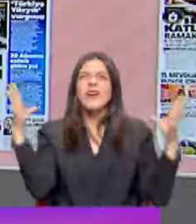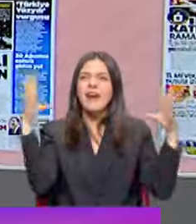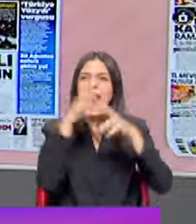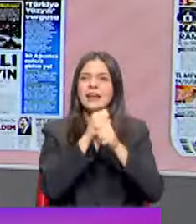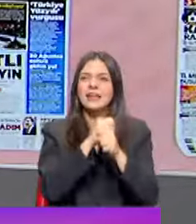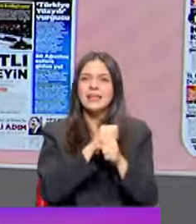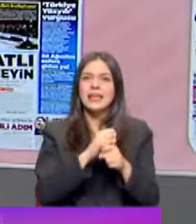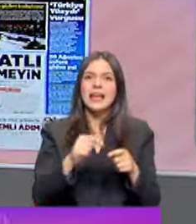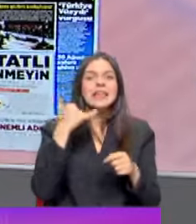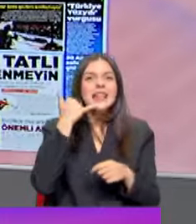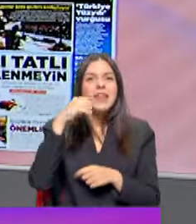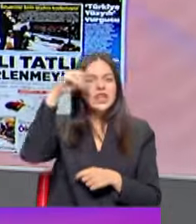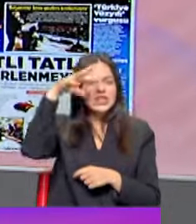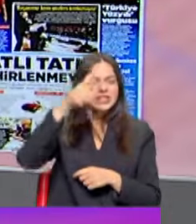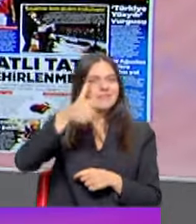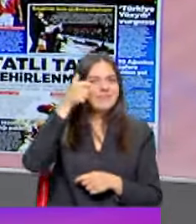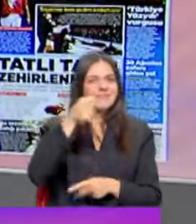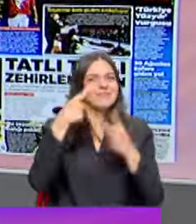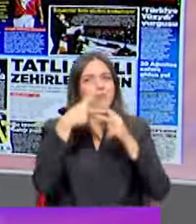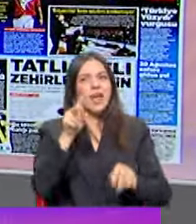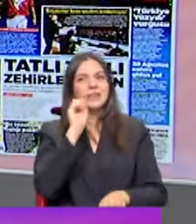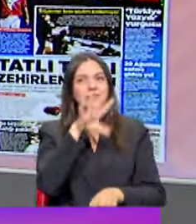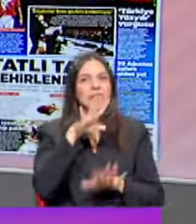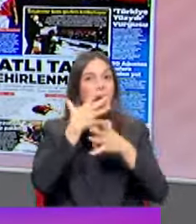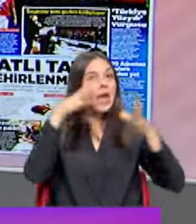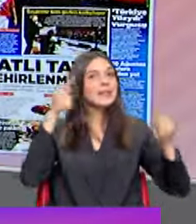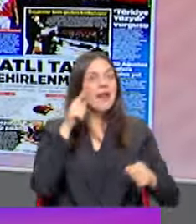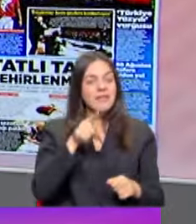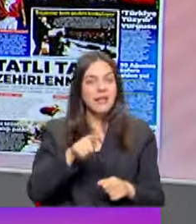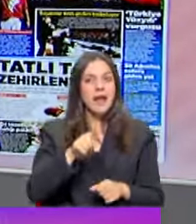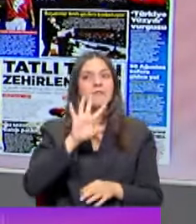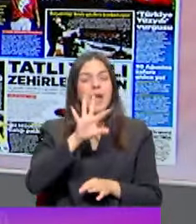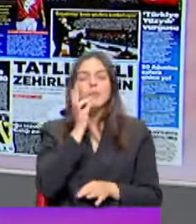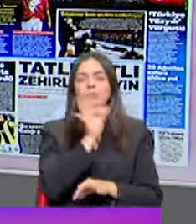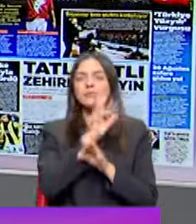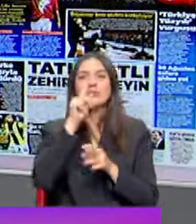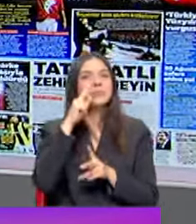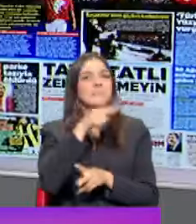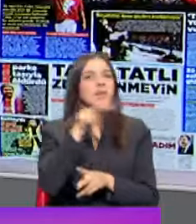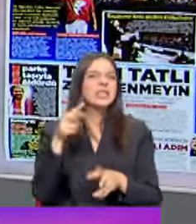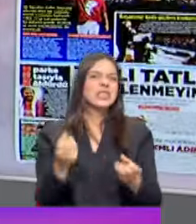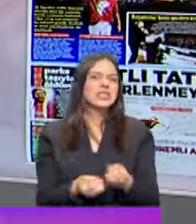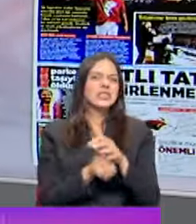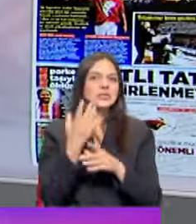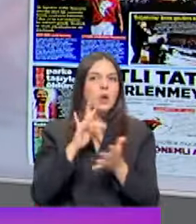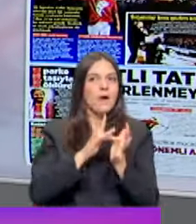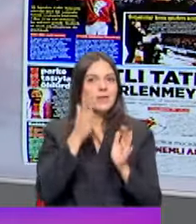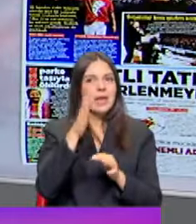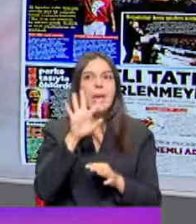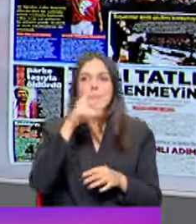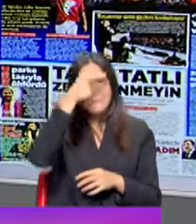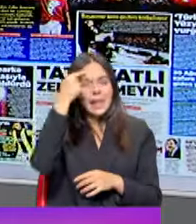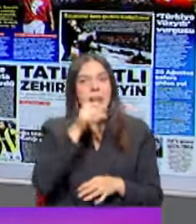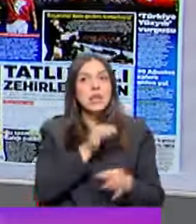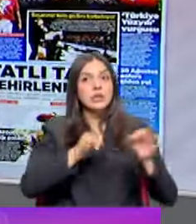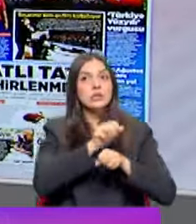karanlığını yaktıkları telefon ışıklarıyla aydınlattılar ve muhteşem bir manzara çıktı ortaya. Belki sosyal medyada denk